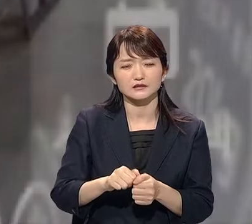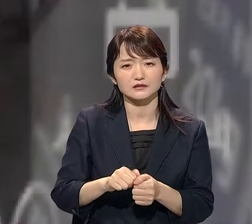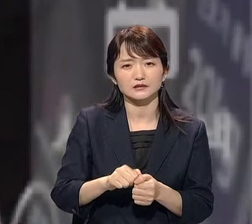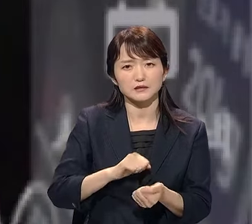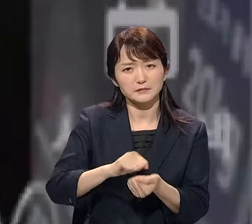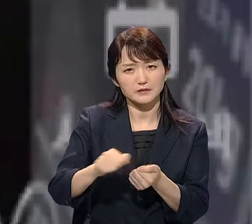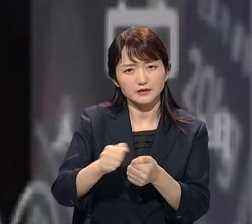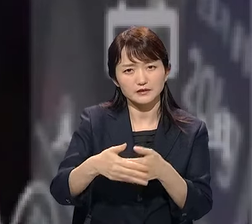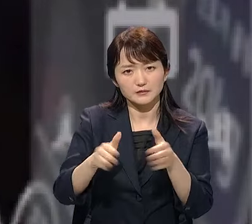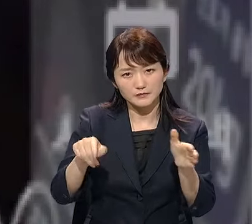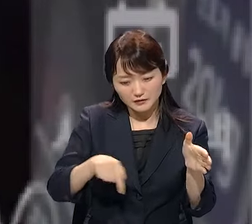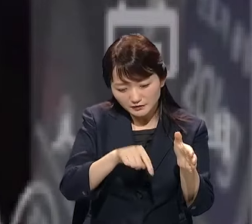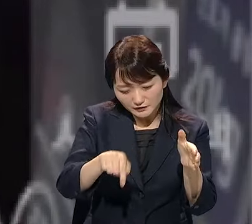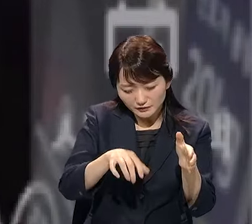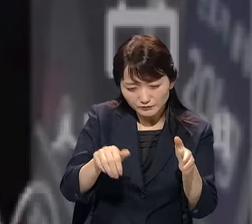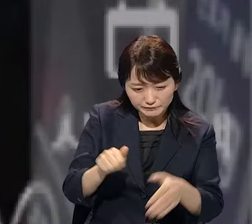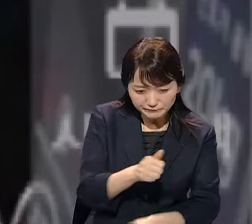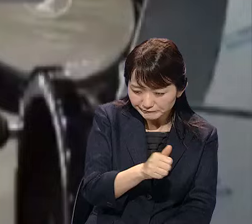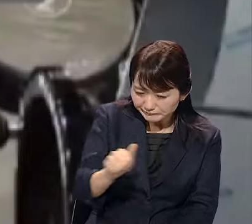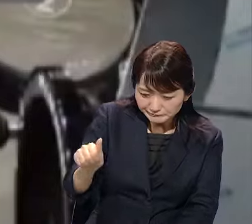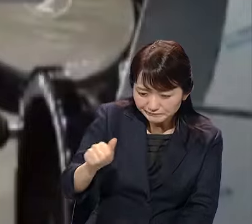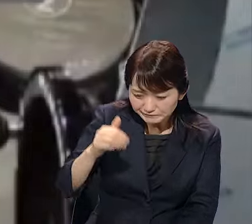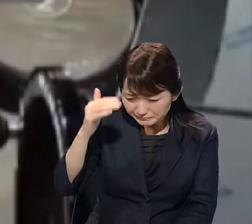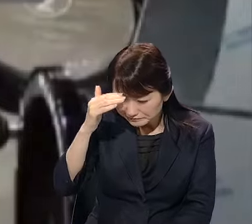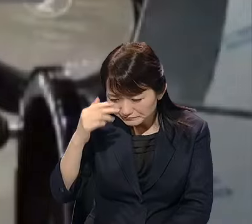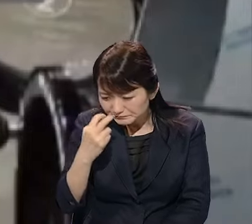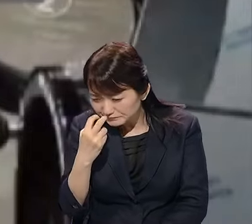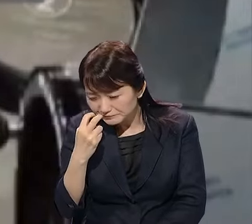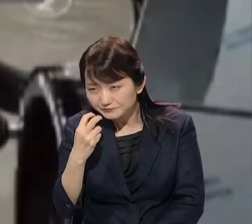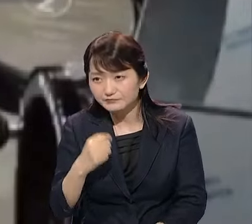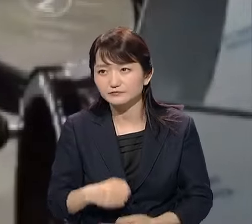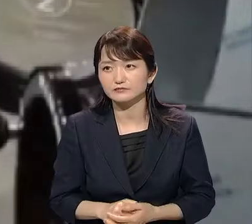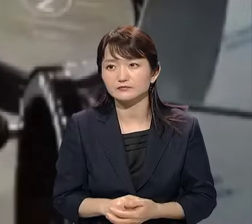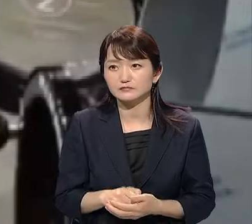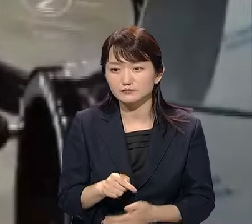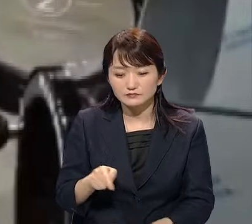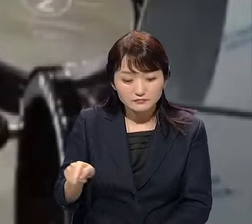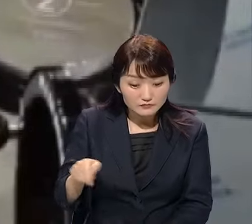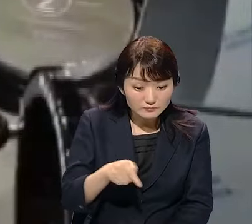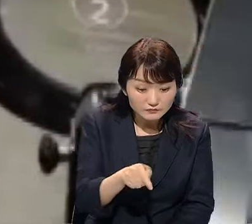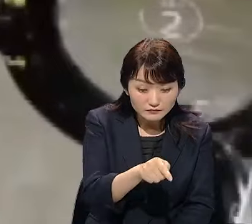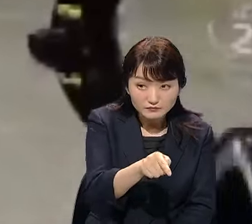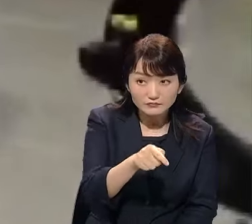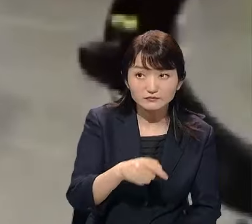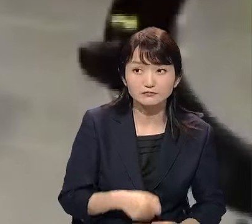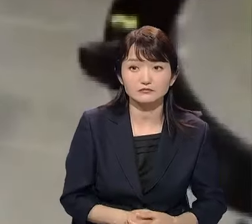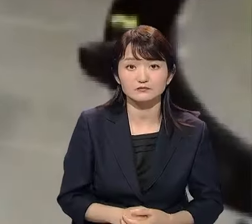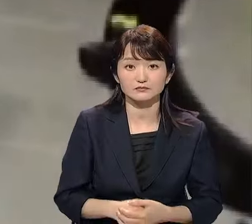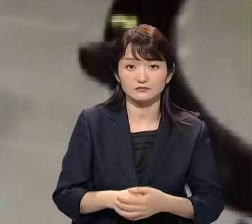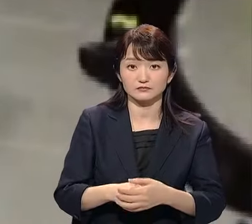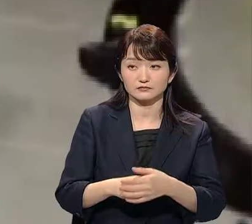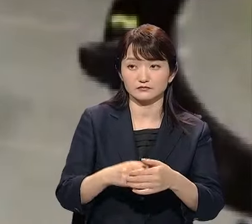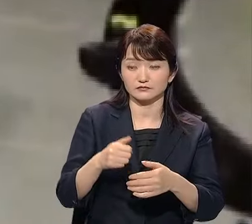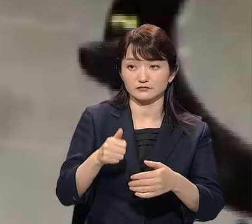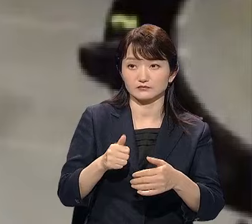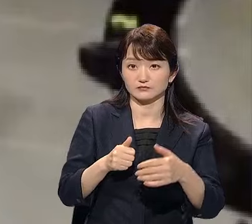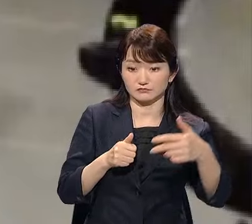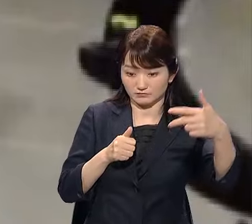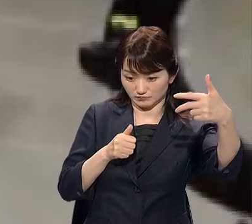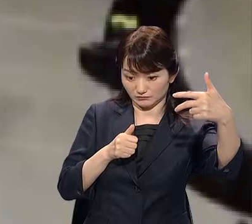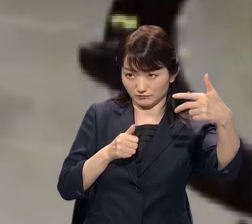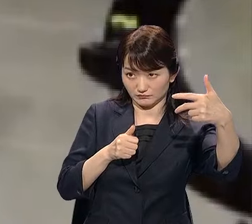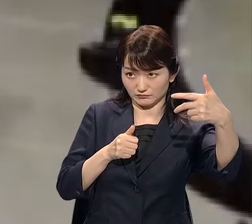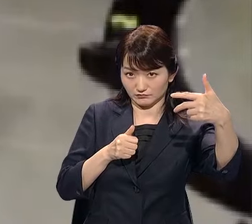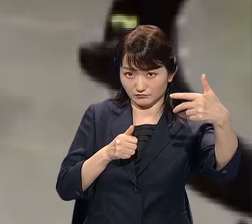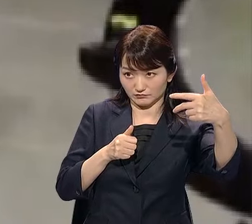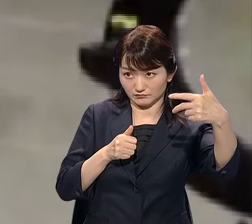이리저리 돌아다니면서 살핍니다. 아, 예. 자, 안쪽으로 들어오더니 말이죠. 자, CCTV 앞에 서서 대범하게